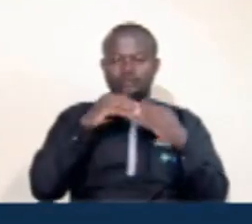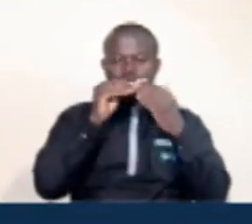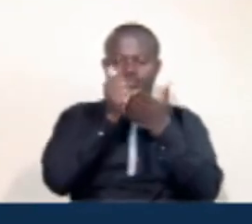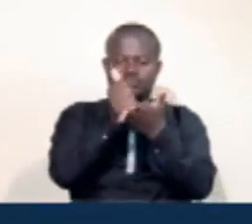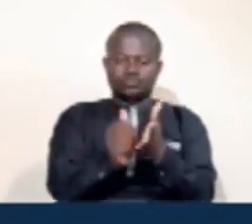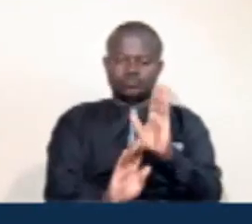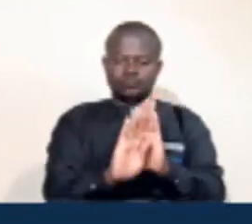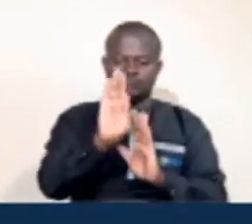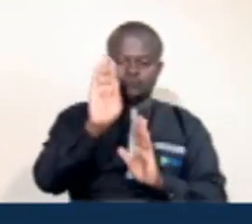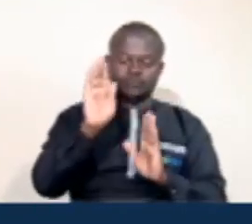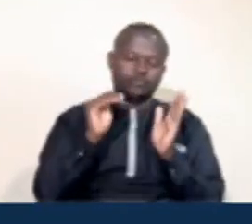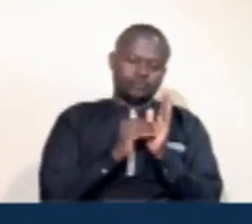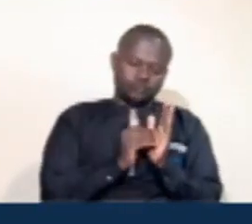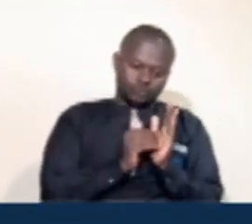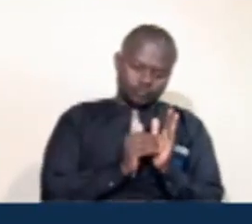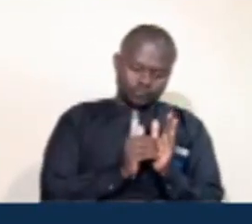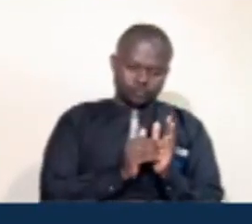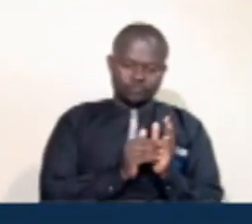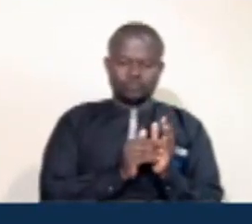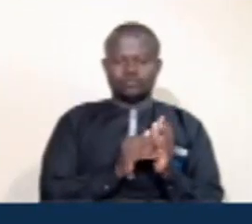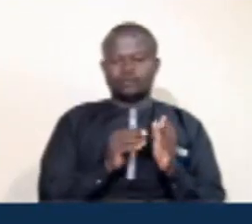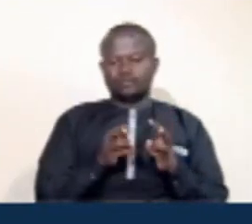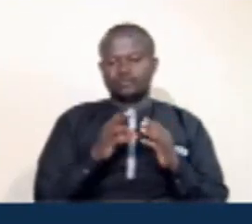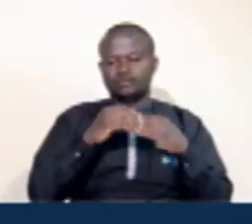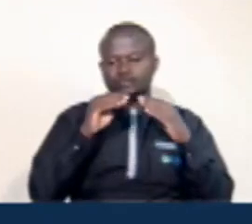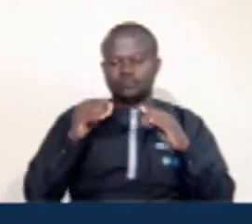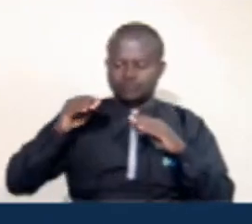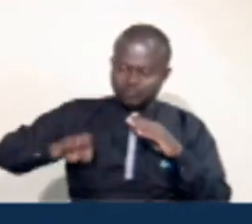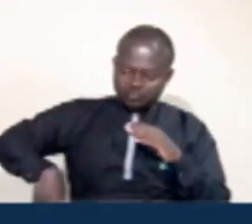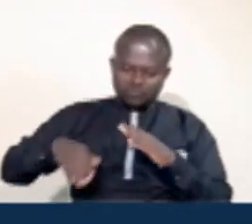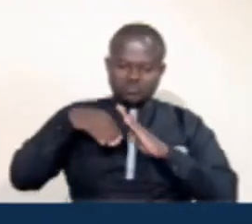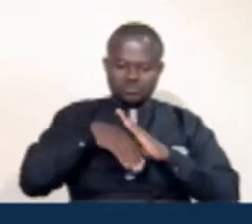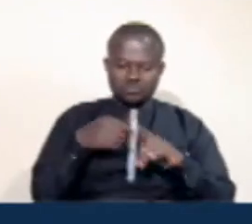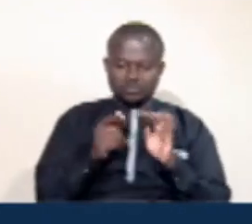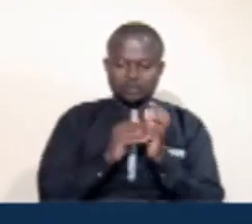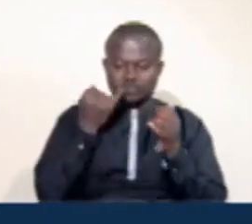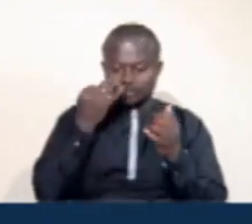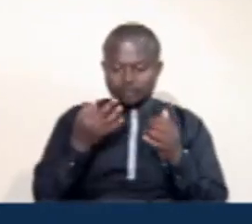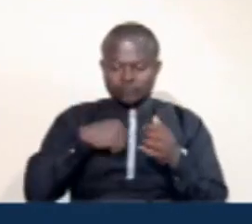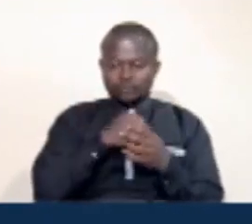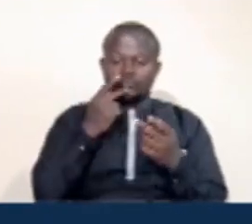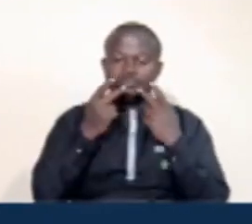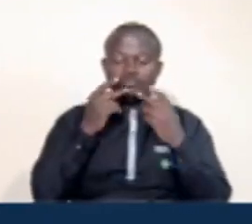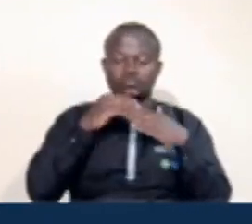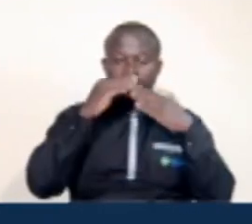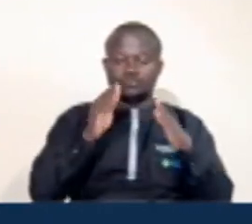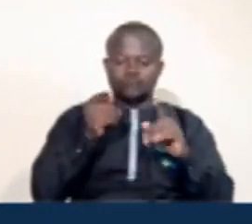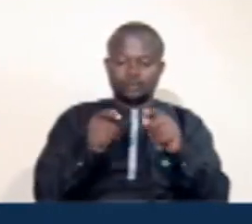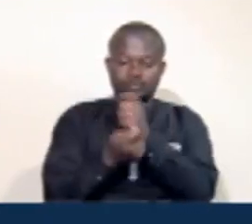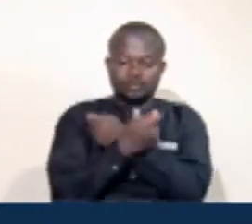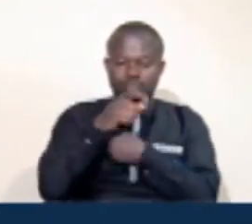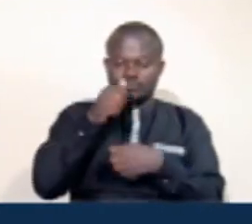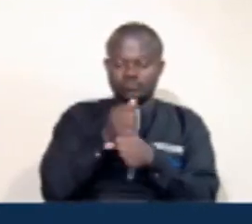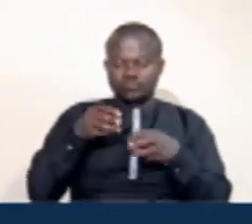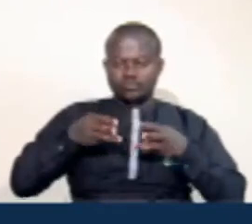bubafasha gutera imbere kundi ruhande ariko hakaba n'imiyoborere ibasubiza inyuma ariko iyo tuvuze ubuyobozi buza n'impinduka bukwiriye gukora